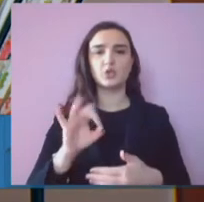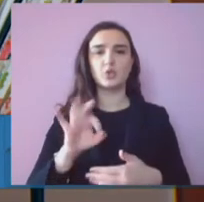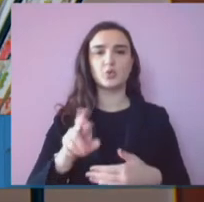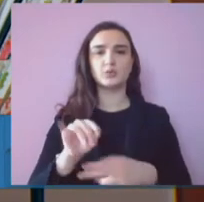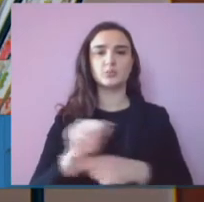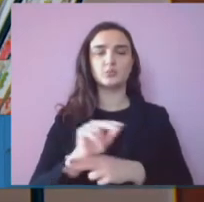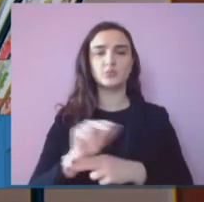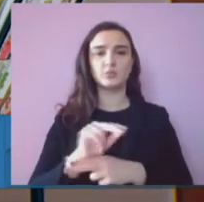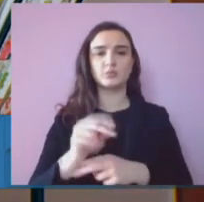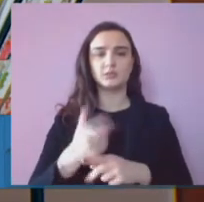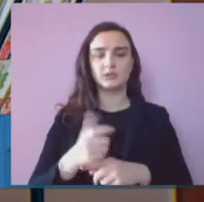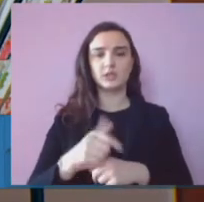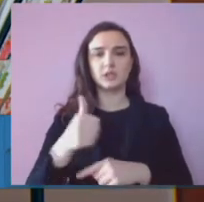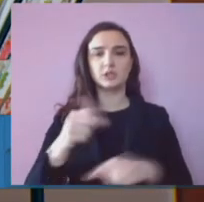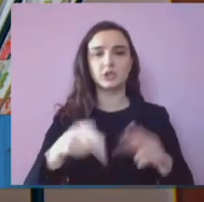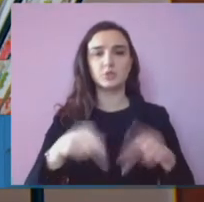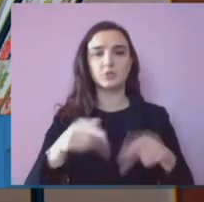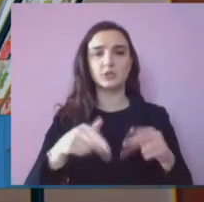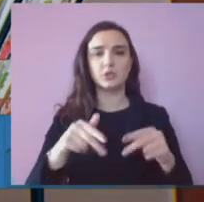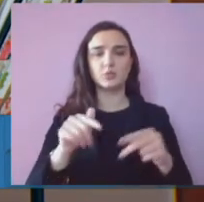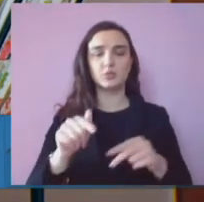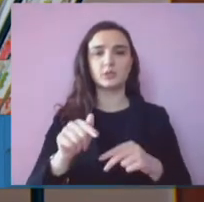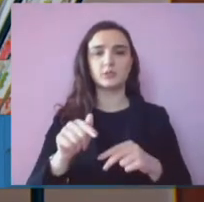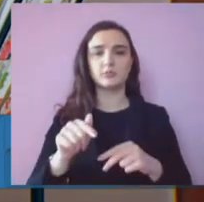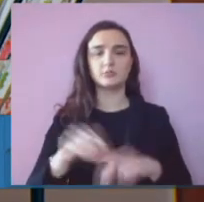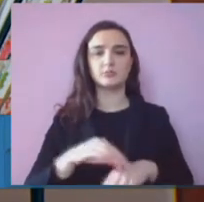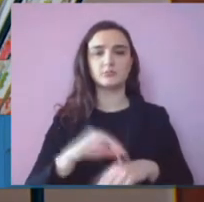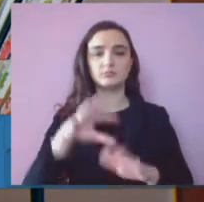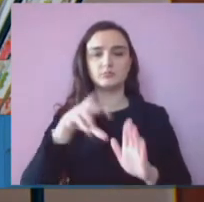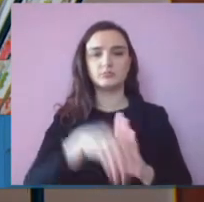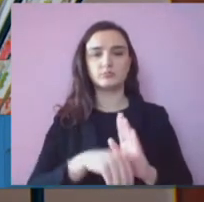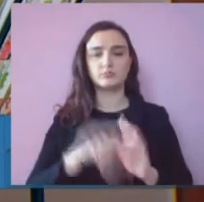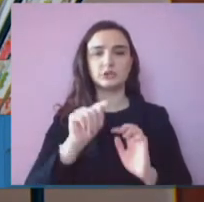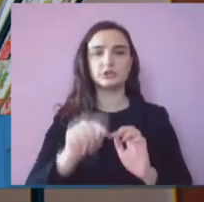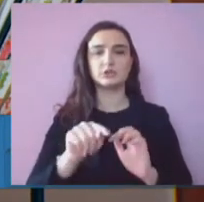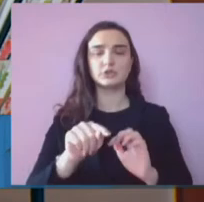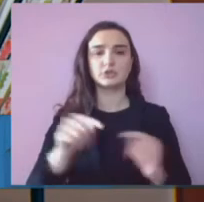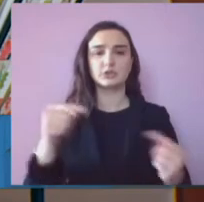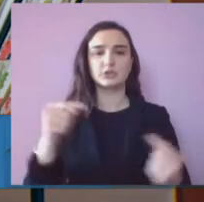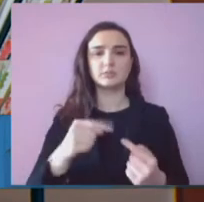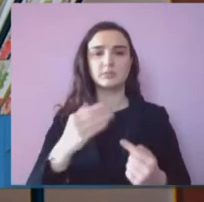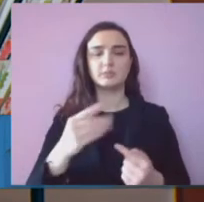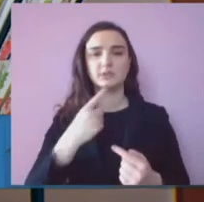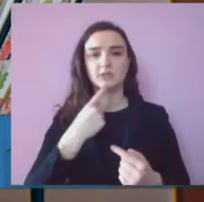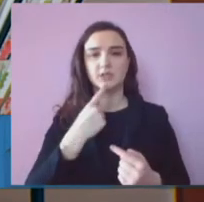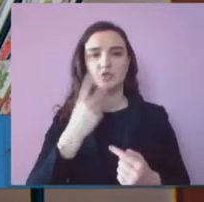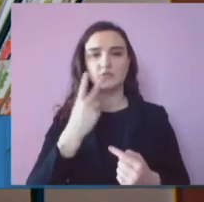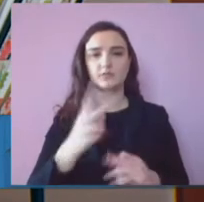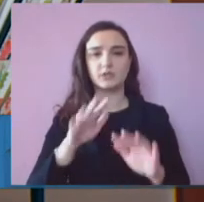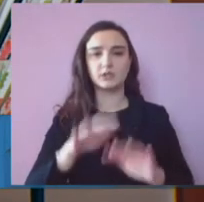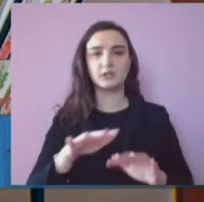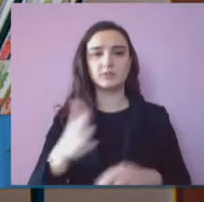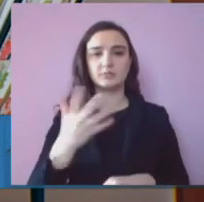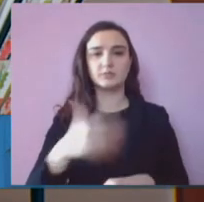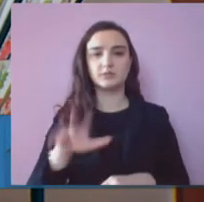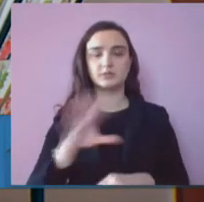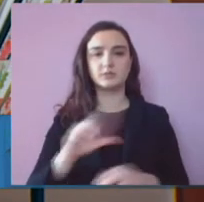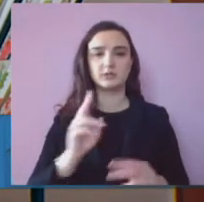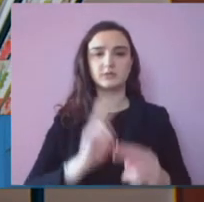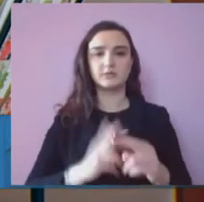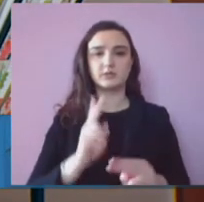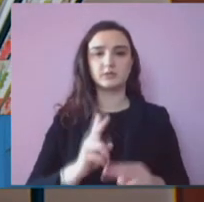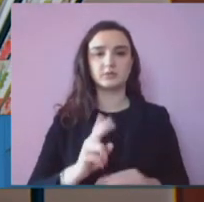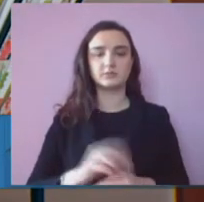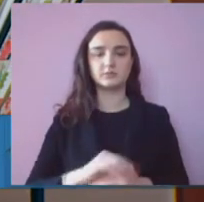კარგი ქირურგიული ვთქვათ ჩარევა იქ შესაბამისი საეჭო ადგილების ლიკვიდაცია და ასე შემდეგ